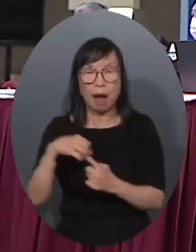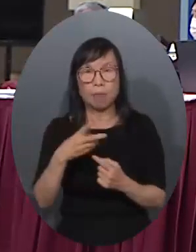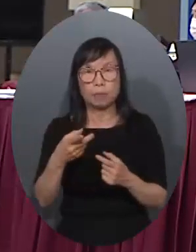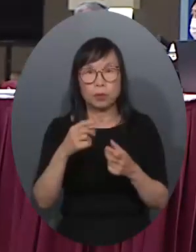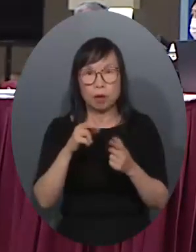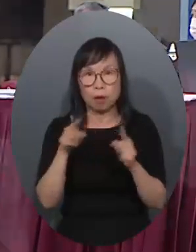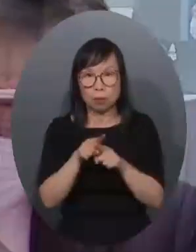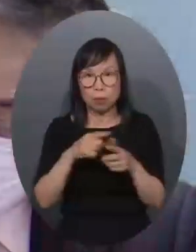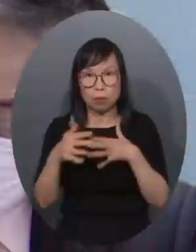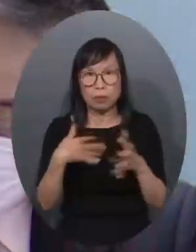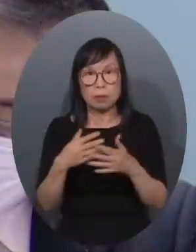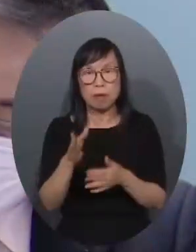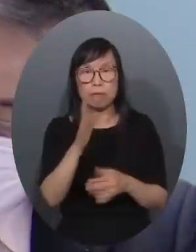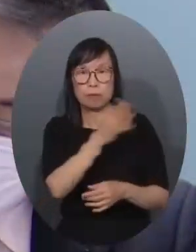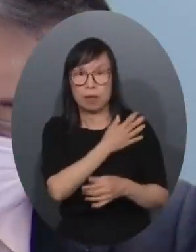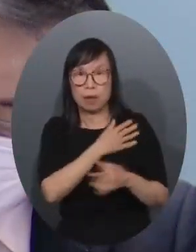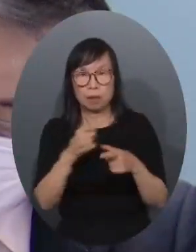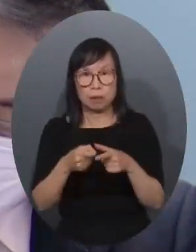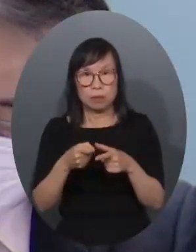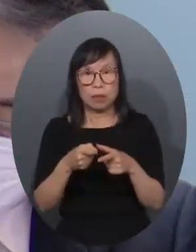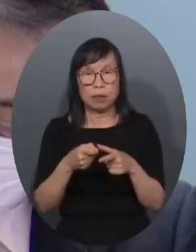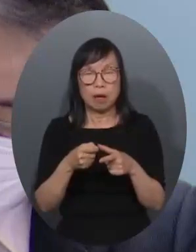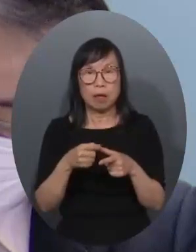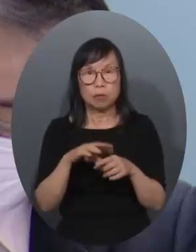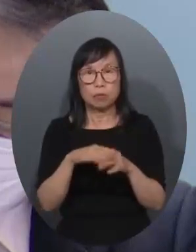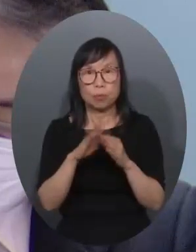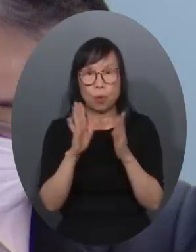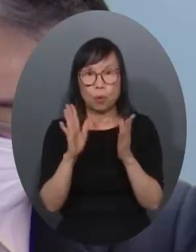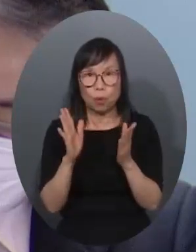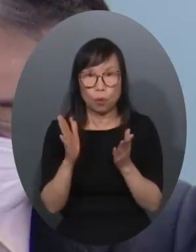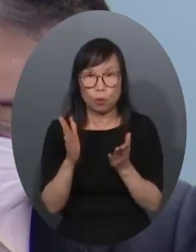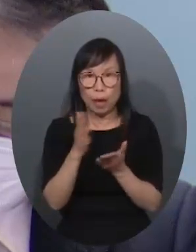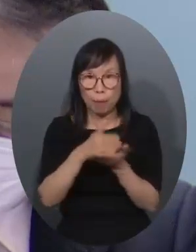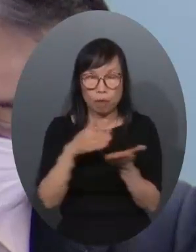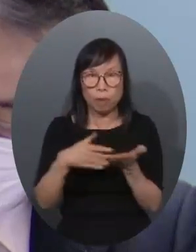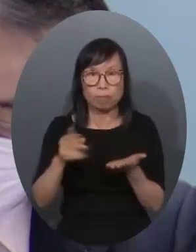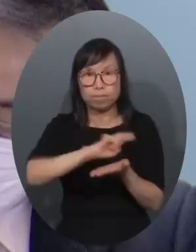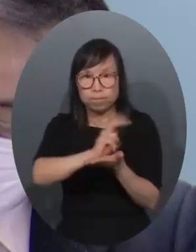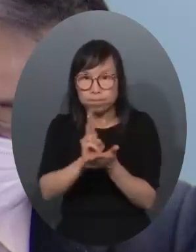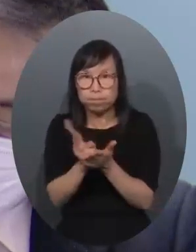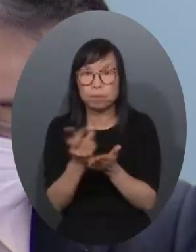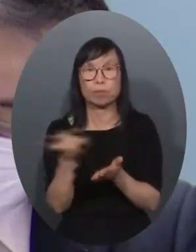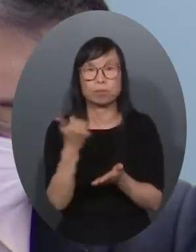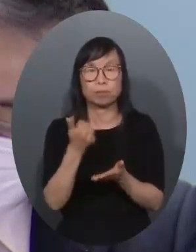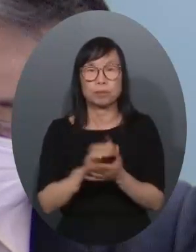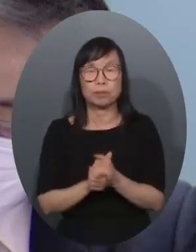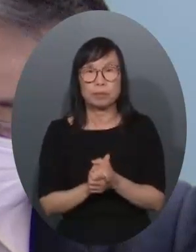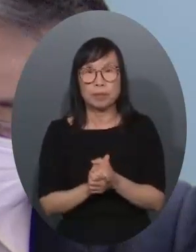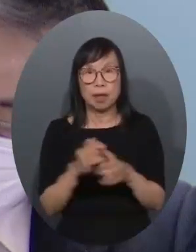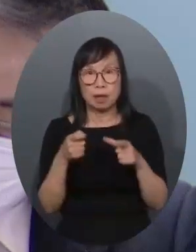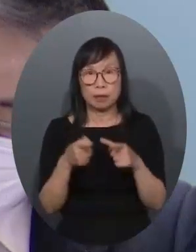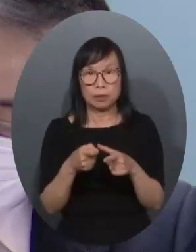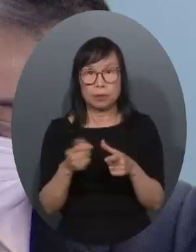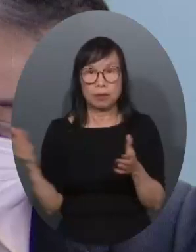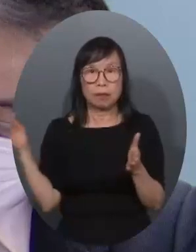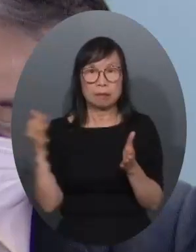同事同埋承辦商嘅努力，絕大部分咧都已經咧係修復好啦。事實上，公司一直咧都